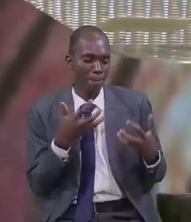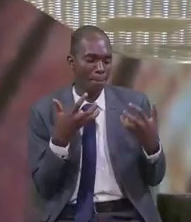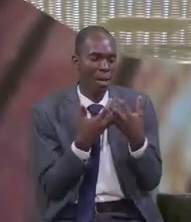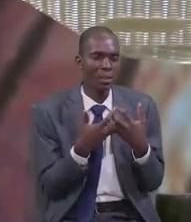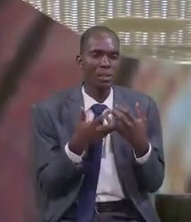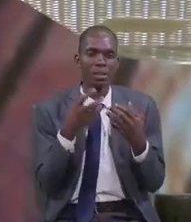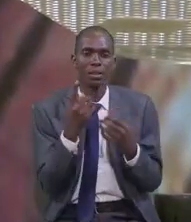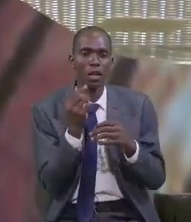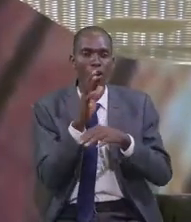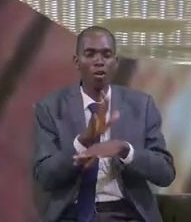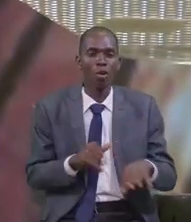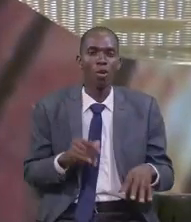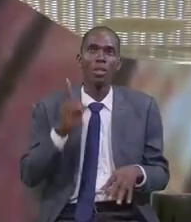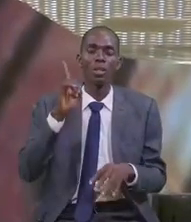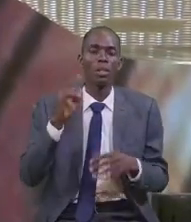l'appel